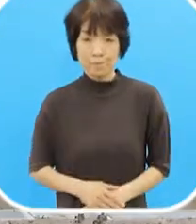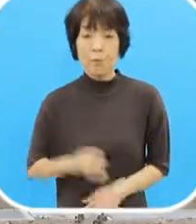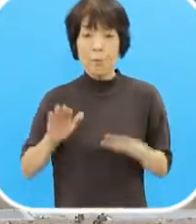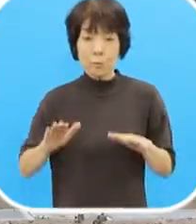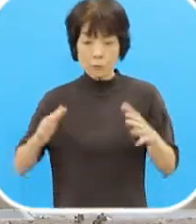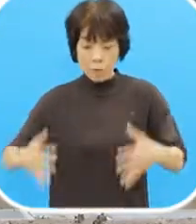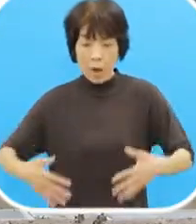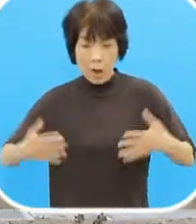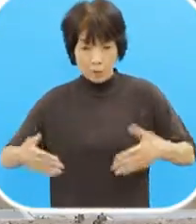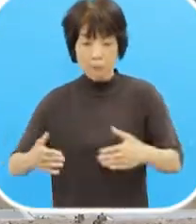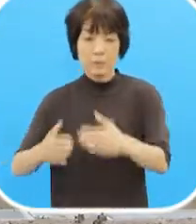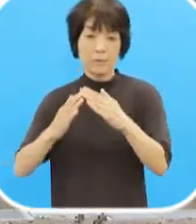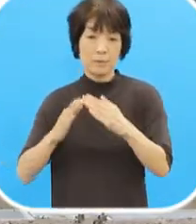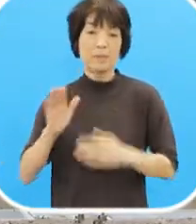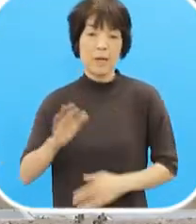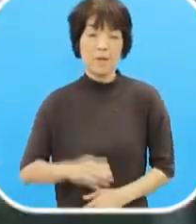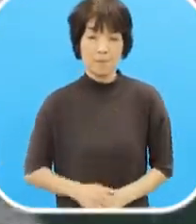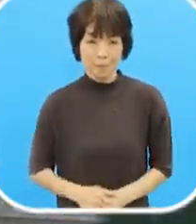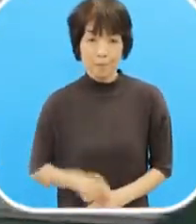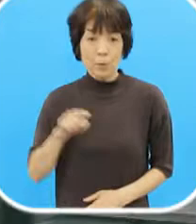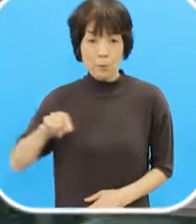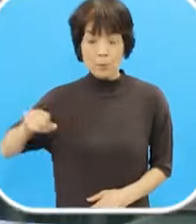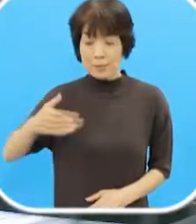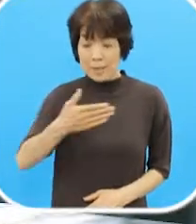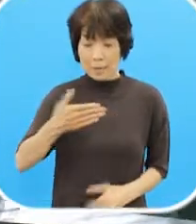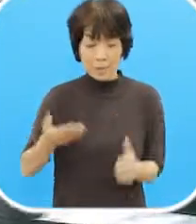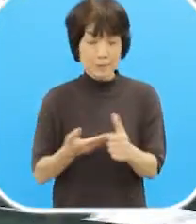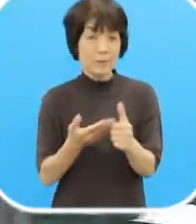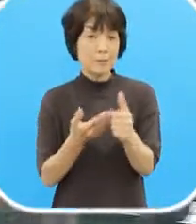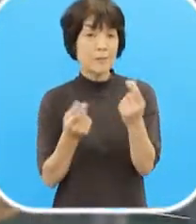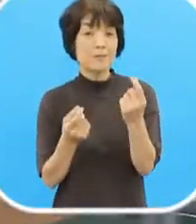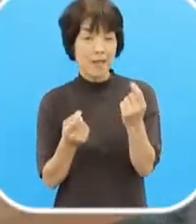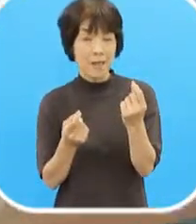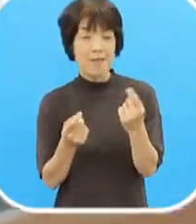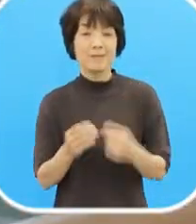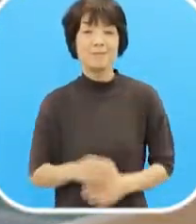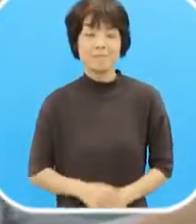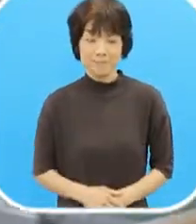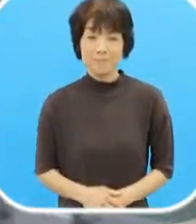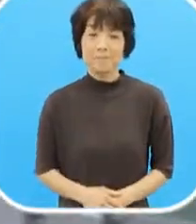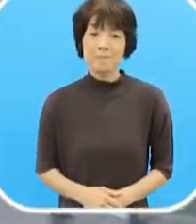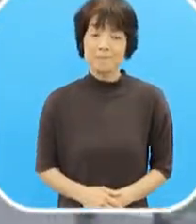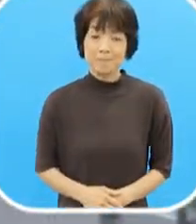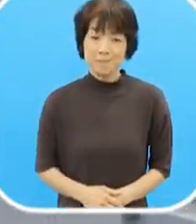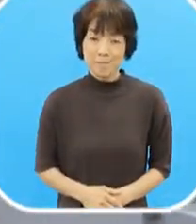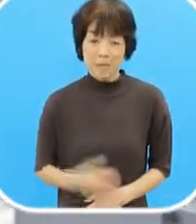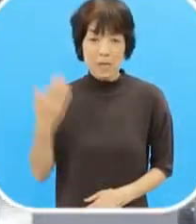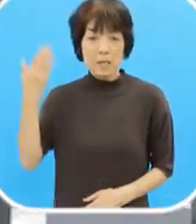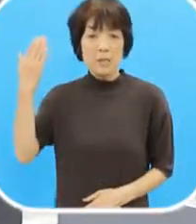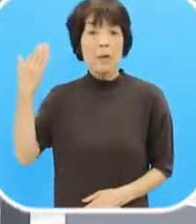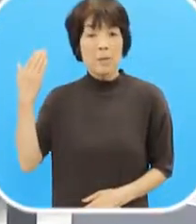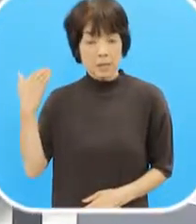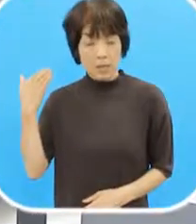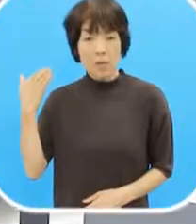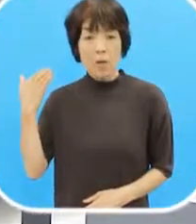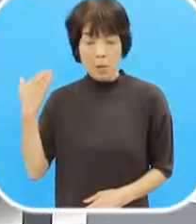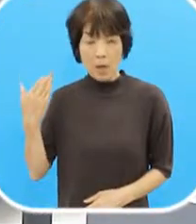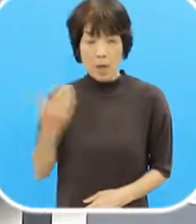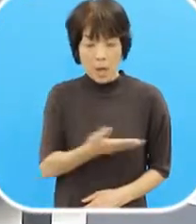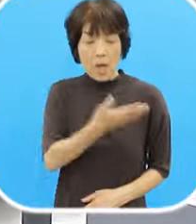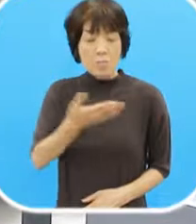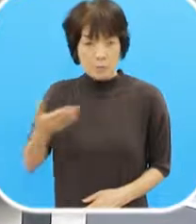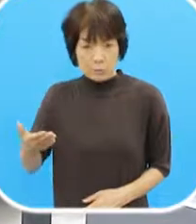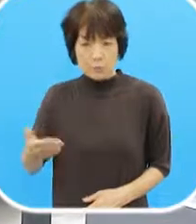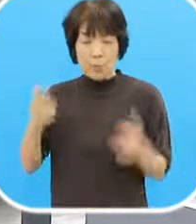今年の春 出来上がったばかり。 ここで魚を飼育しているんですね。 そうです。これまでのは水